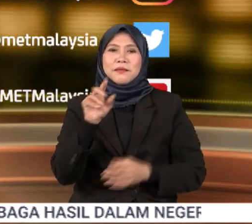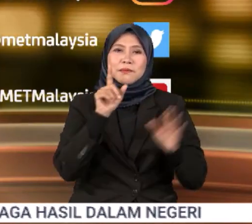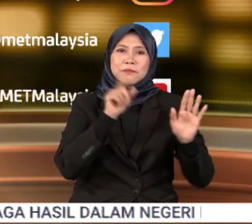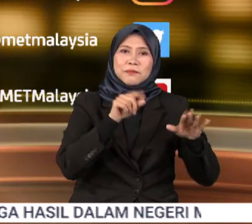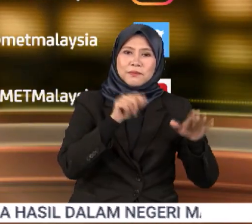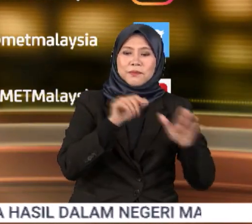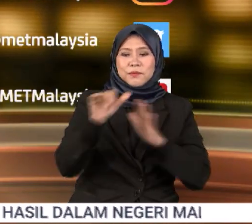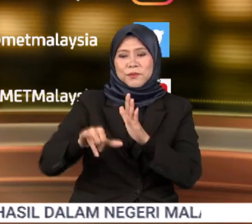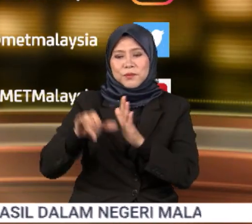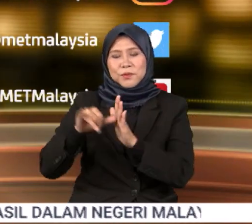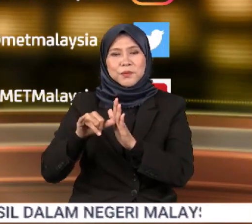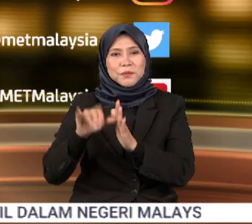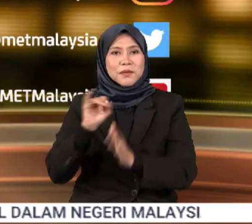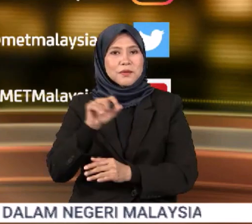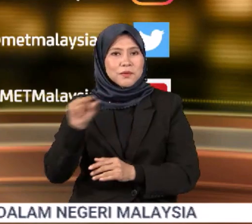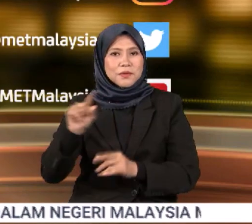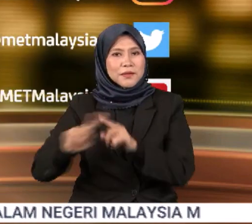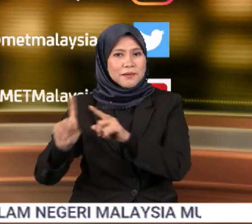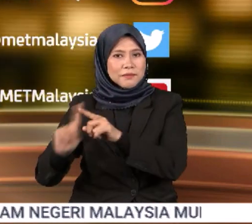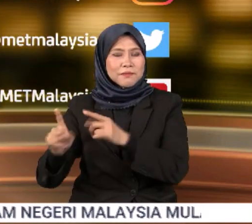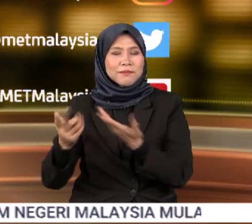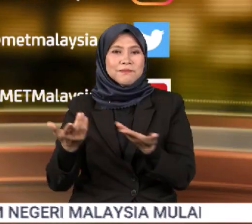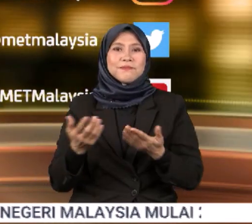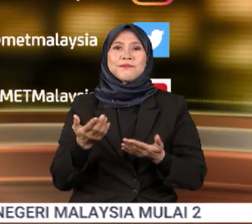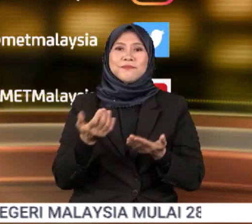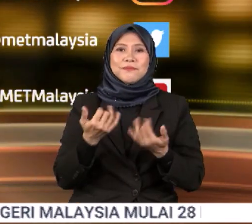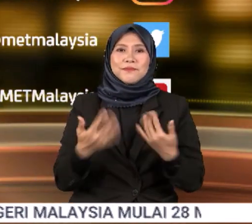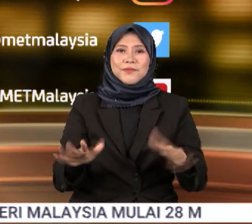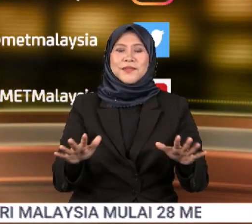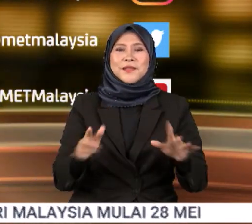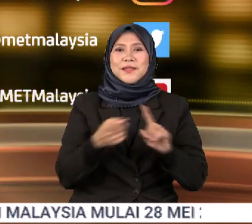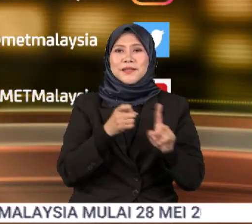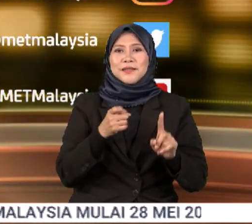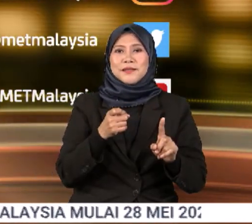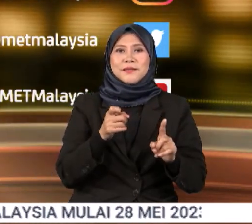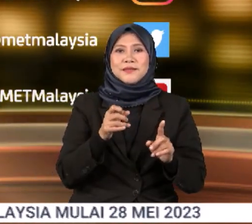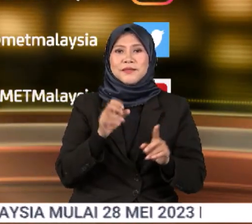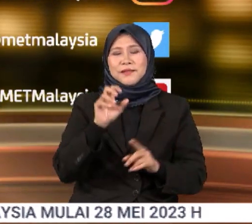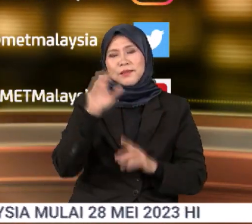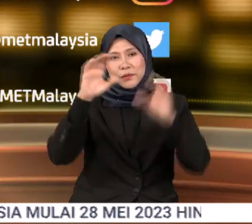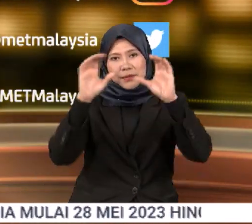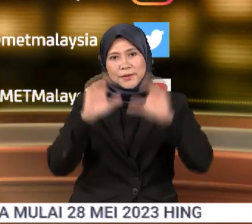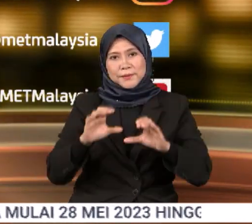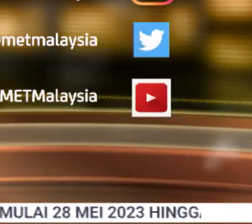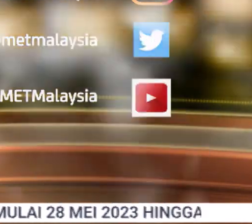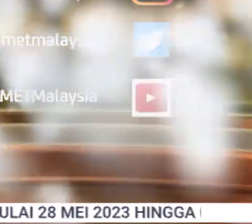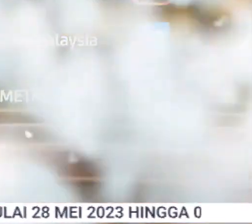juga YouTube rasmi Met Malaysia. Sekian melaporkan, Khairatunisa Syamsuddin. Assalamualaikum.